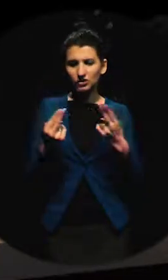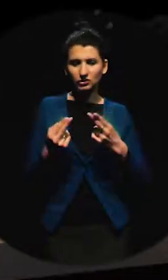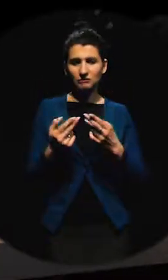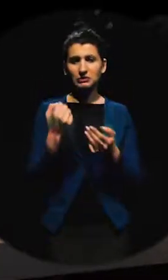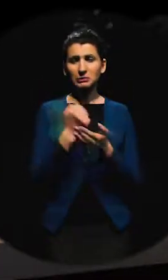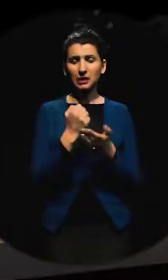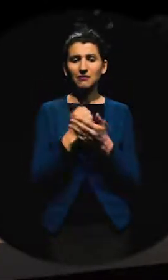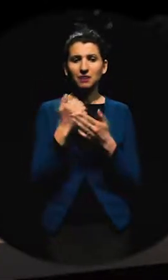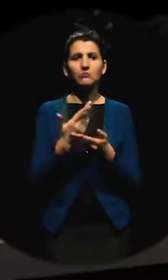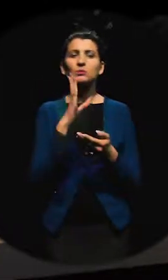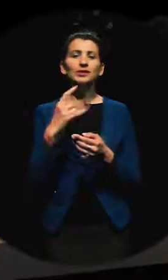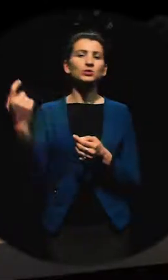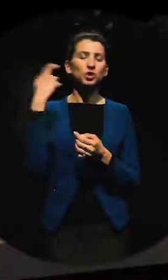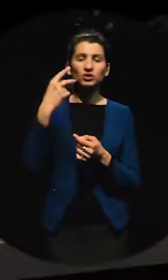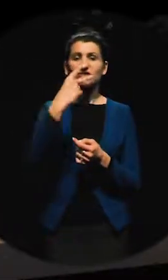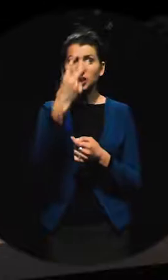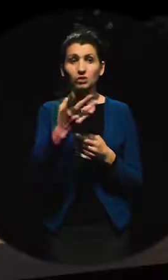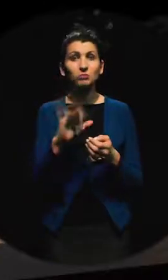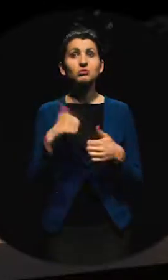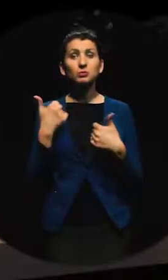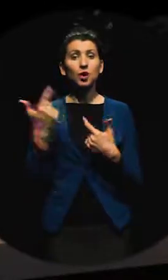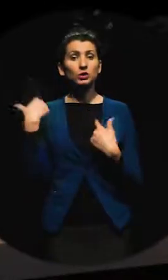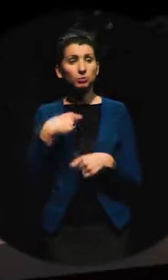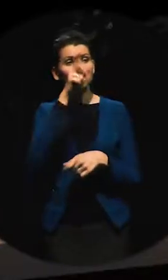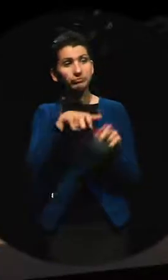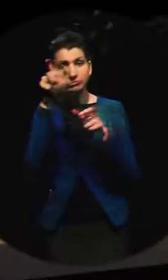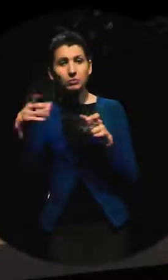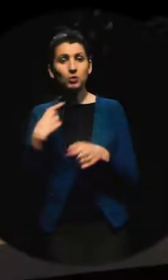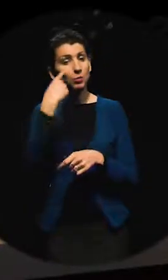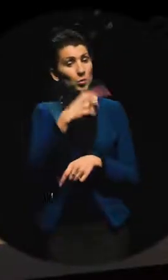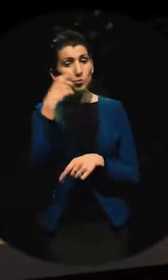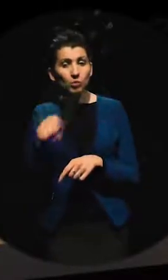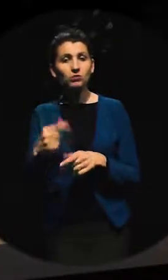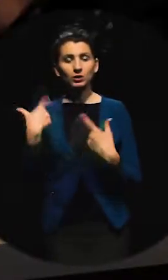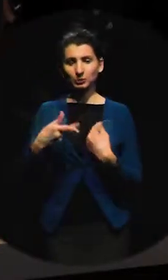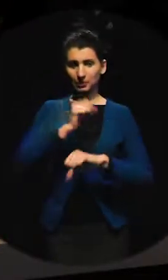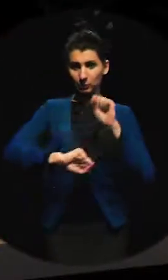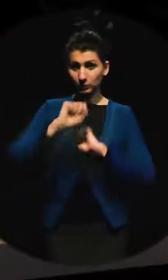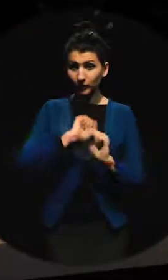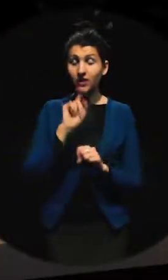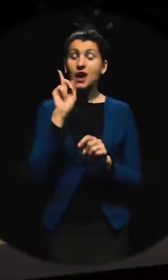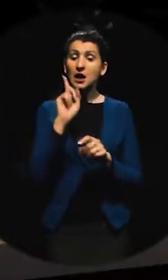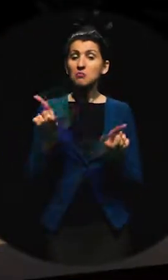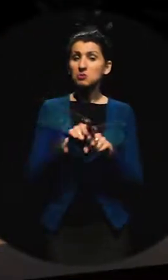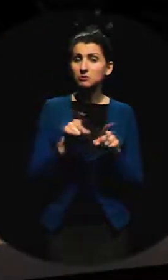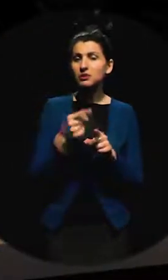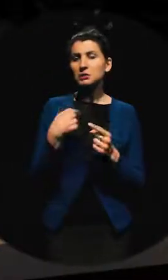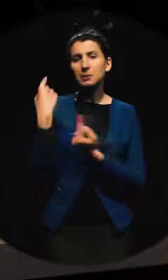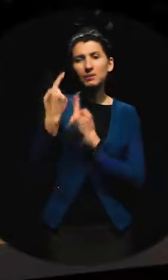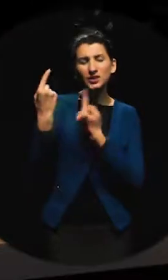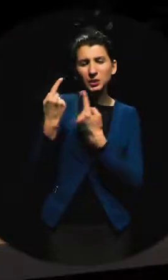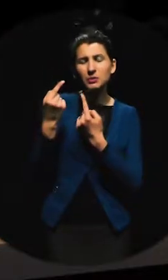kategorie widzialności i słyszalności w kontekście performatywności, protestu, ale też myślimy o